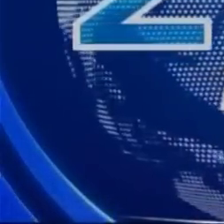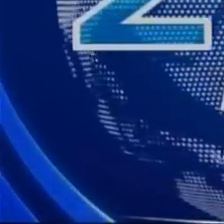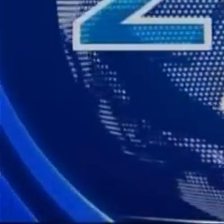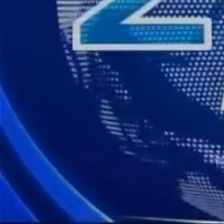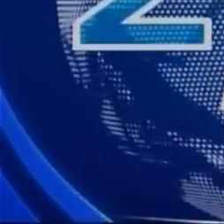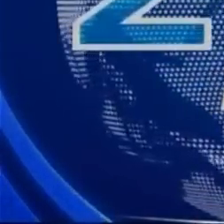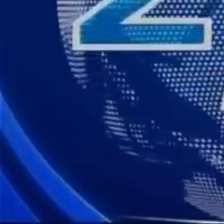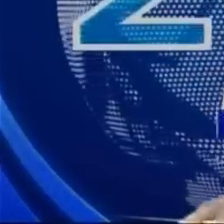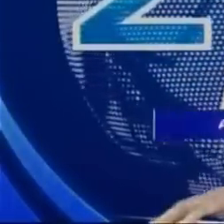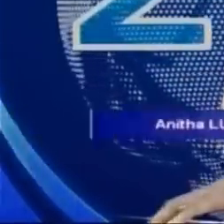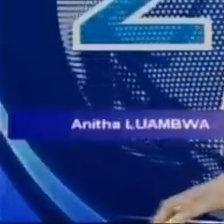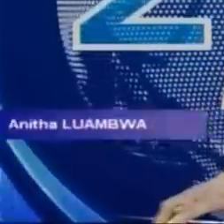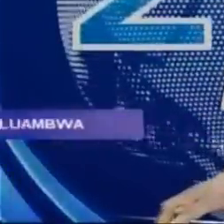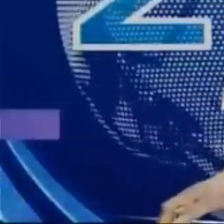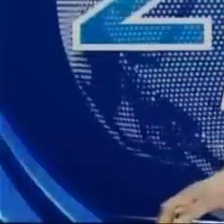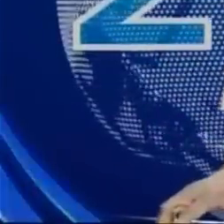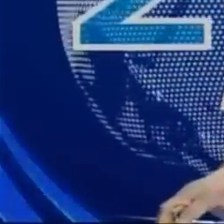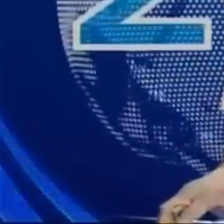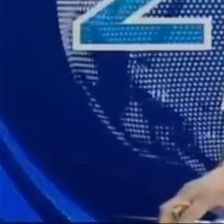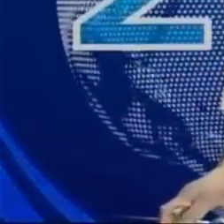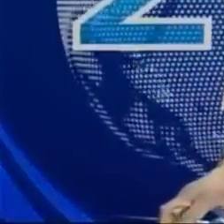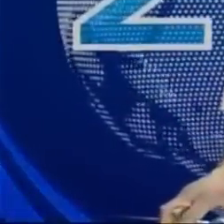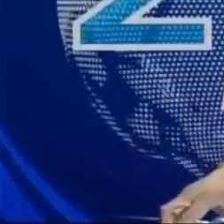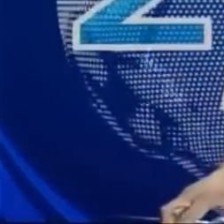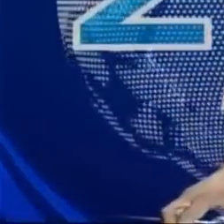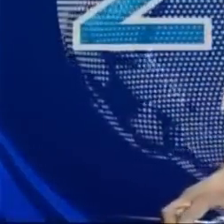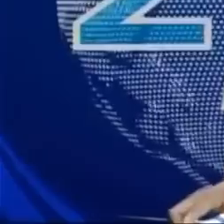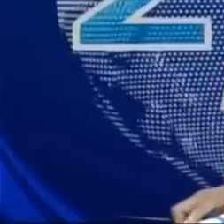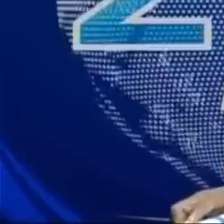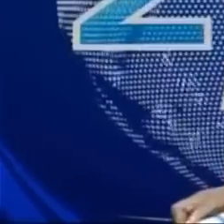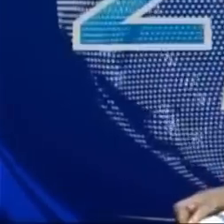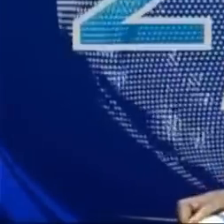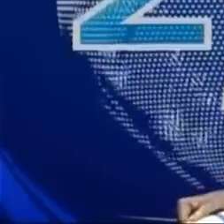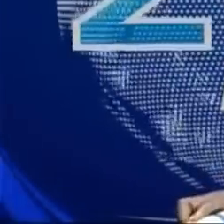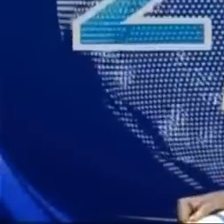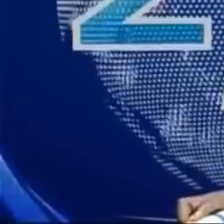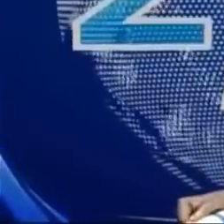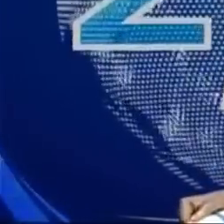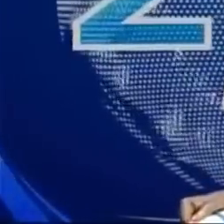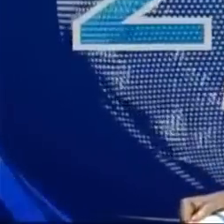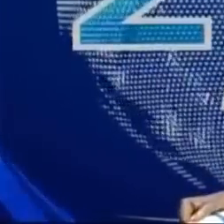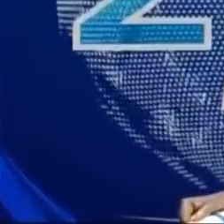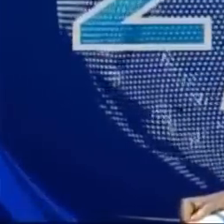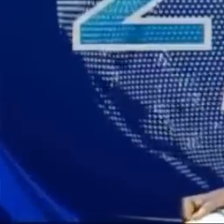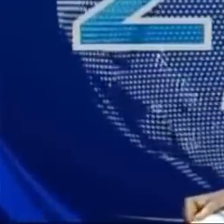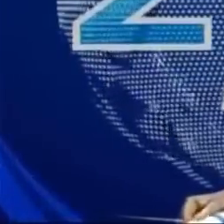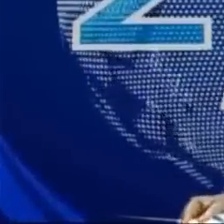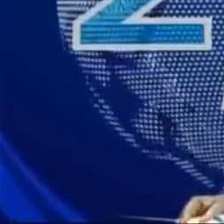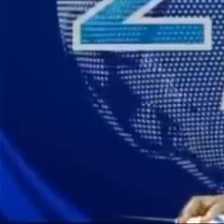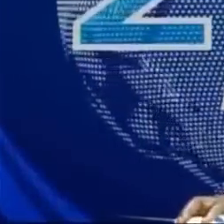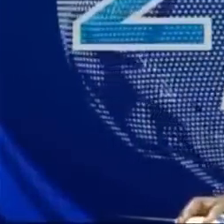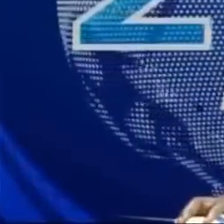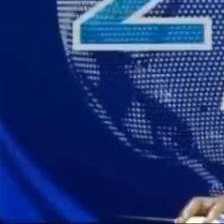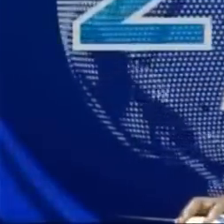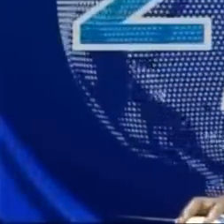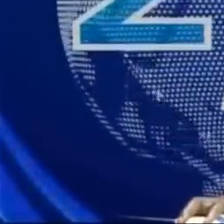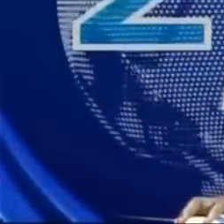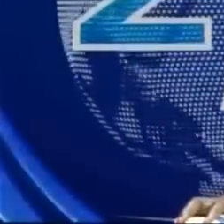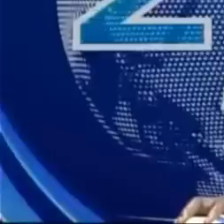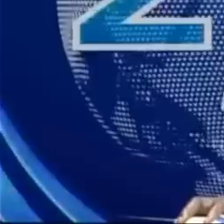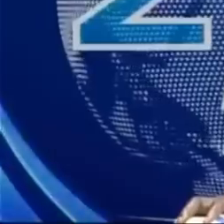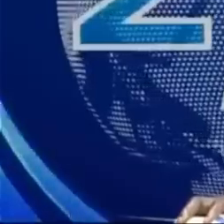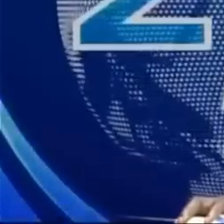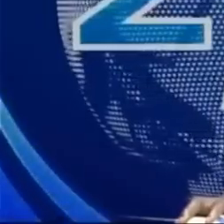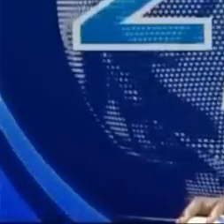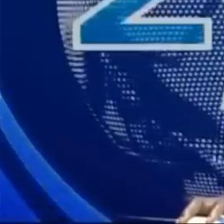est arrivé ce mercredi dans la ville de Goma sur place il a échangé avec les acteurs éthiques et non éthiques impliqués dans la mise en